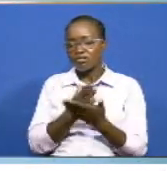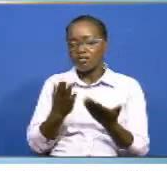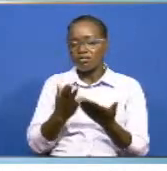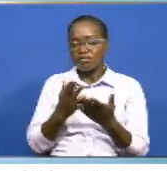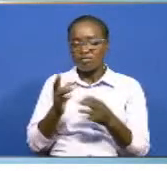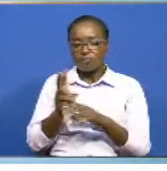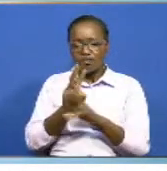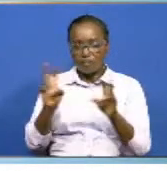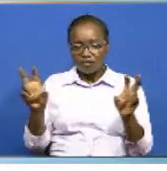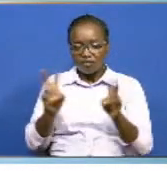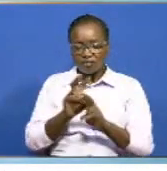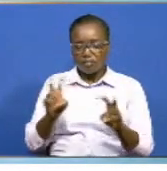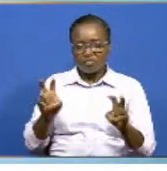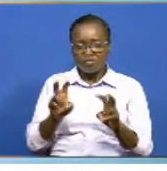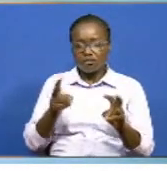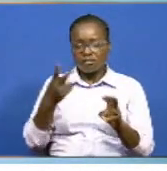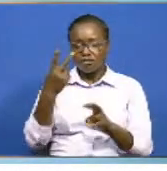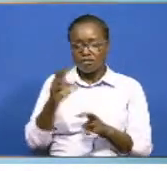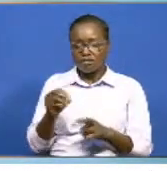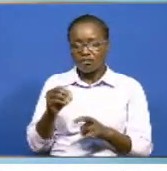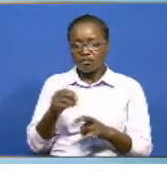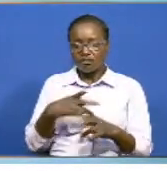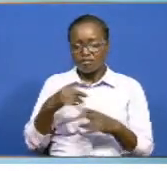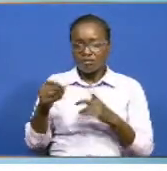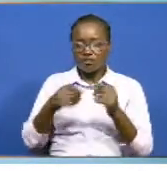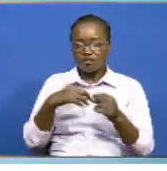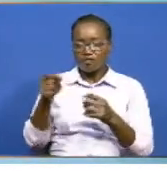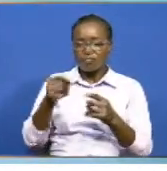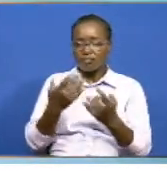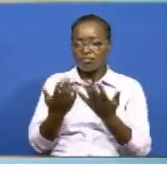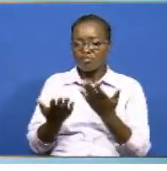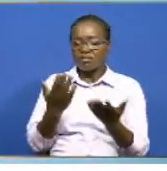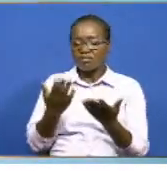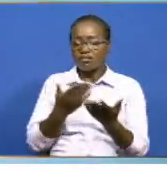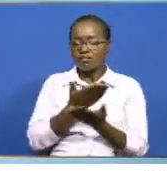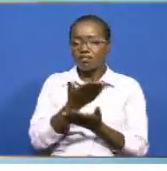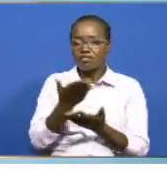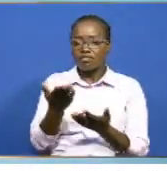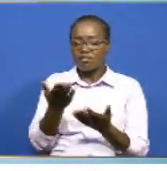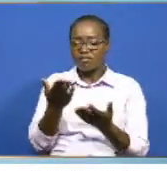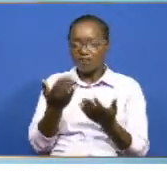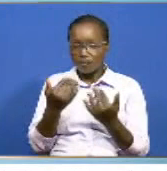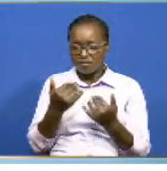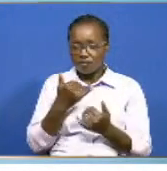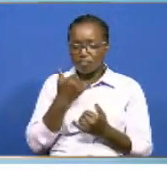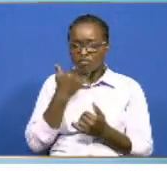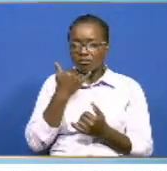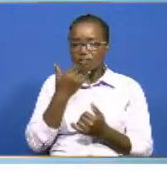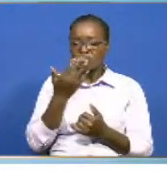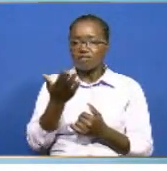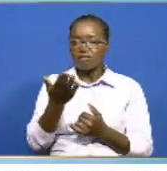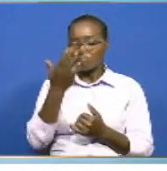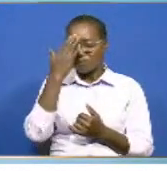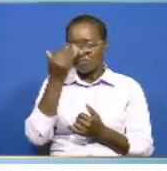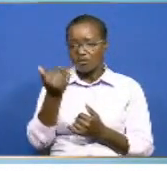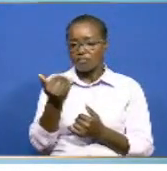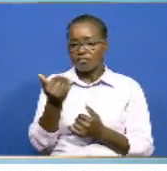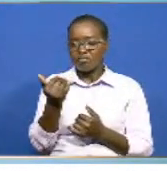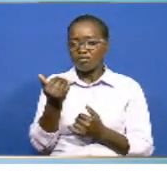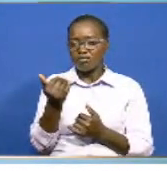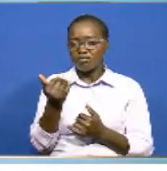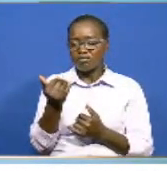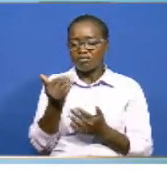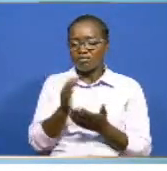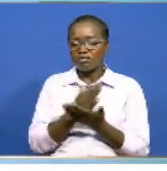mtandao yenye hujafanya nini, hujaona. Ukiona hao wenye wanasema labda nilifanya makosa hii sababu niliona kwa mahali fulani